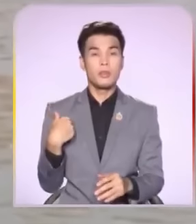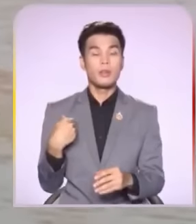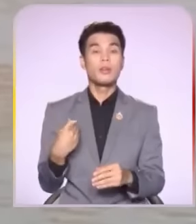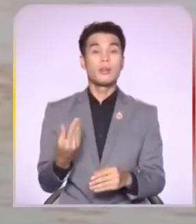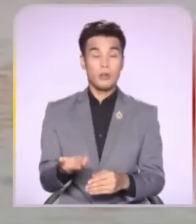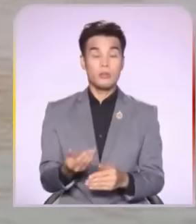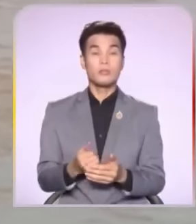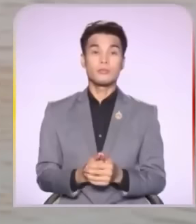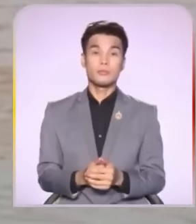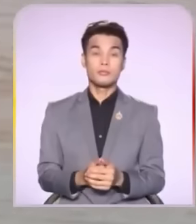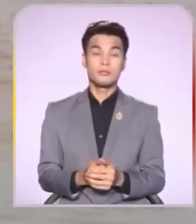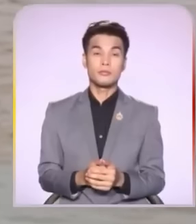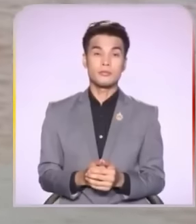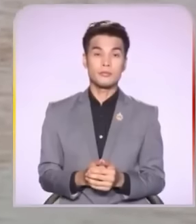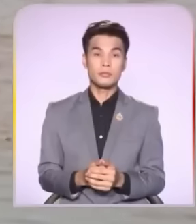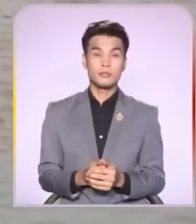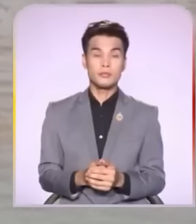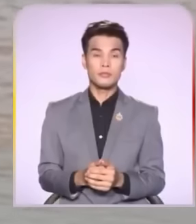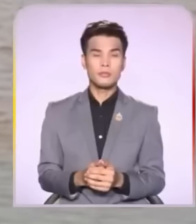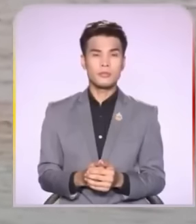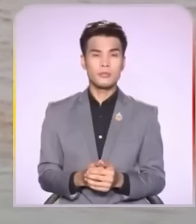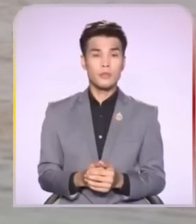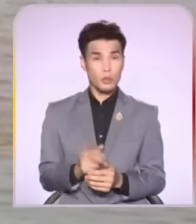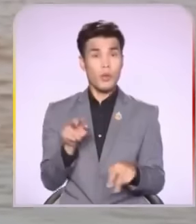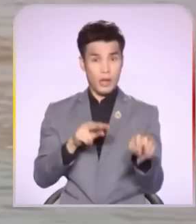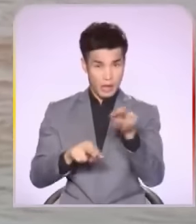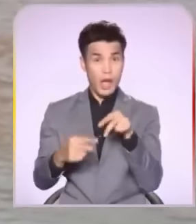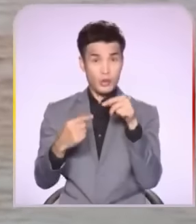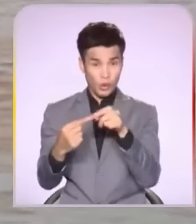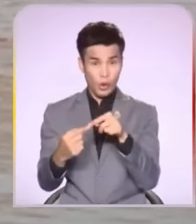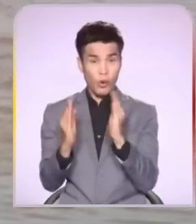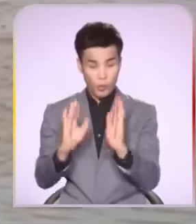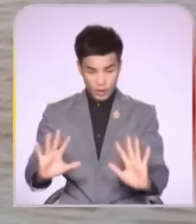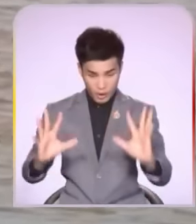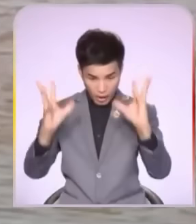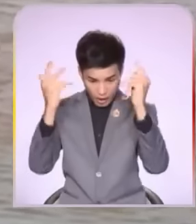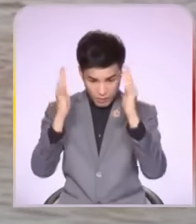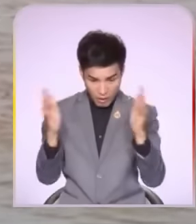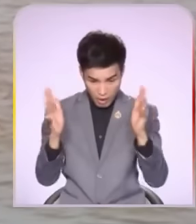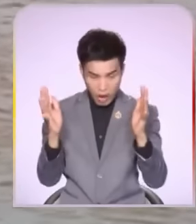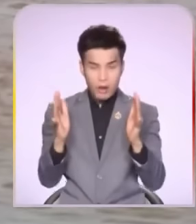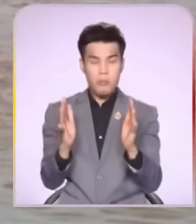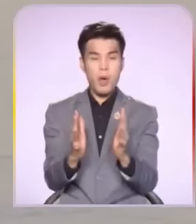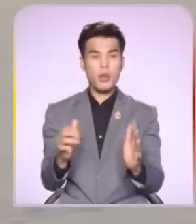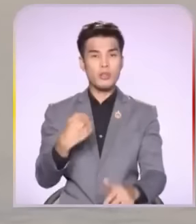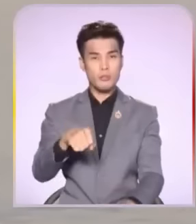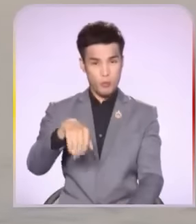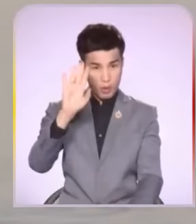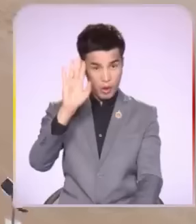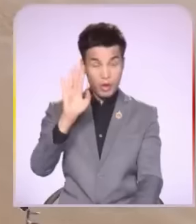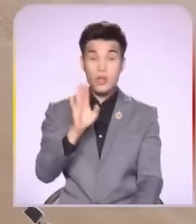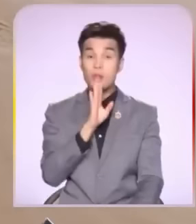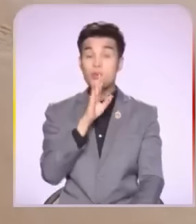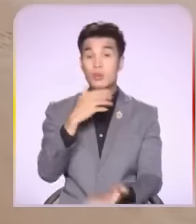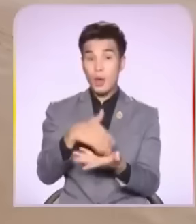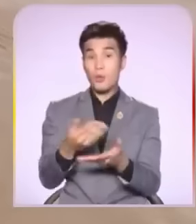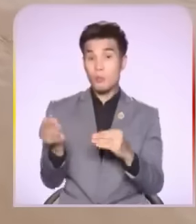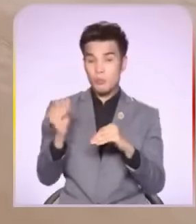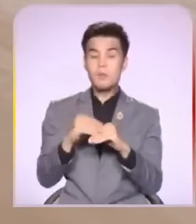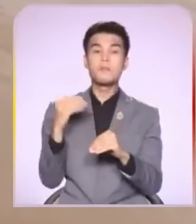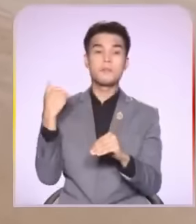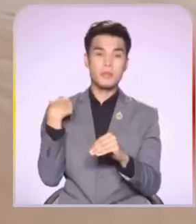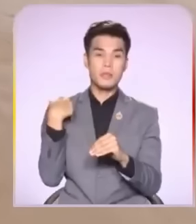ไม่ได้เกิดขึ้นบ่อยๆนะอพูดถึงเรื่องต้องค้นหาต่อใช่มฮะอกอีกหลาย 10ชีวิตเลยใช่มยครับเป็น 10ชีวิตอ่ะเดี๋ยวถ้ามีความคืบหน้าเดี๋ยวราย